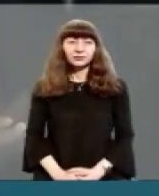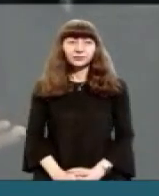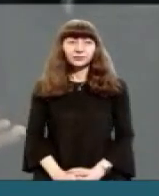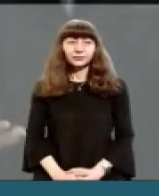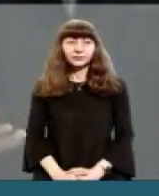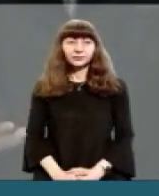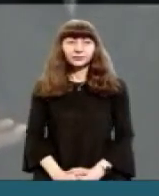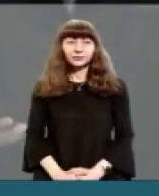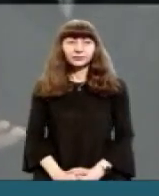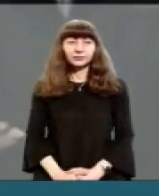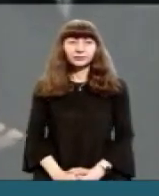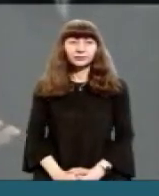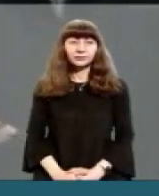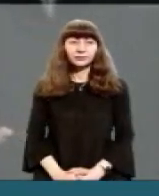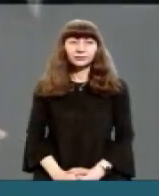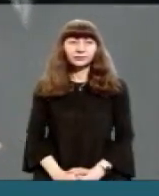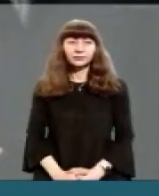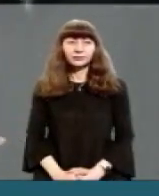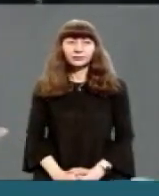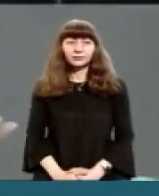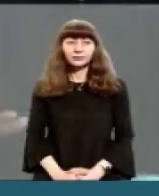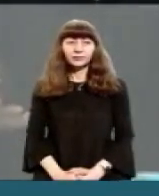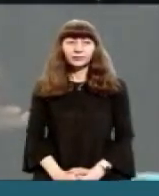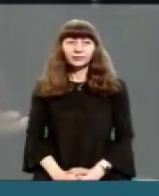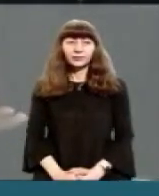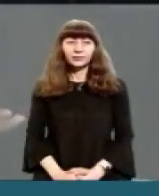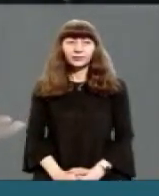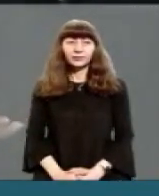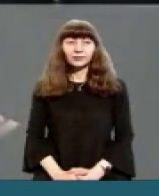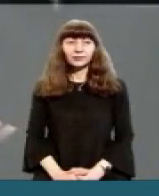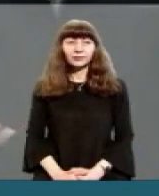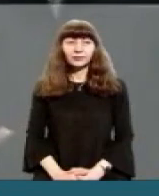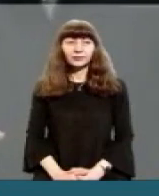просело. Видимо, забыли швеллер положить.